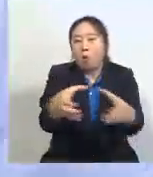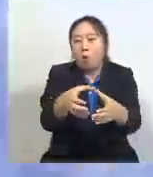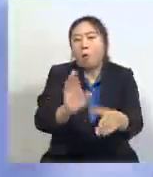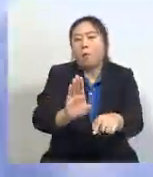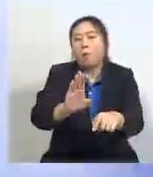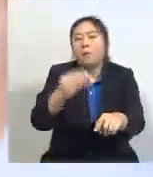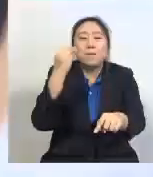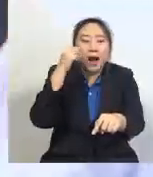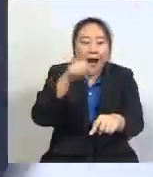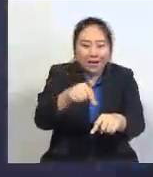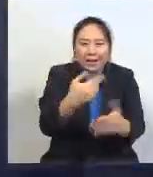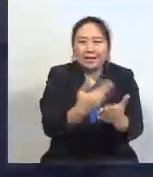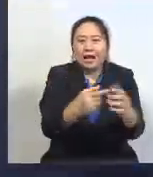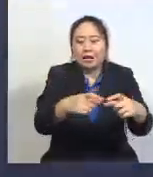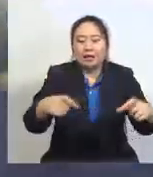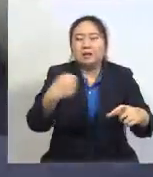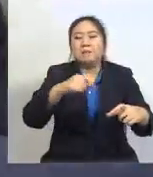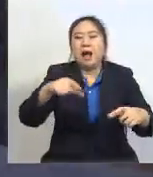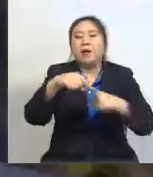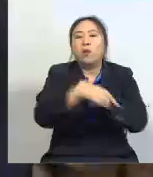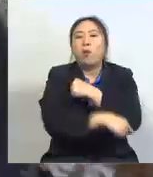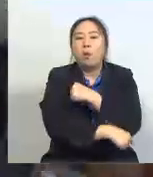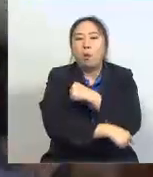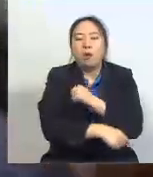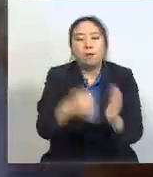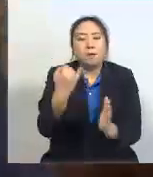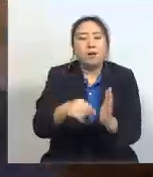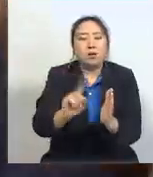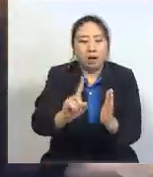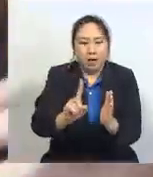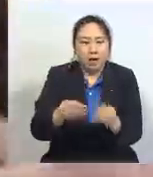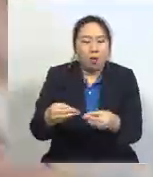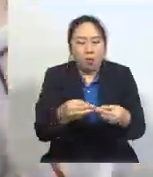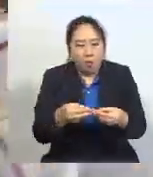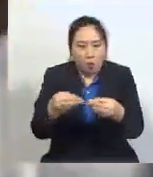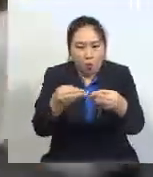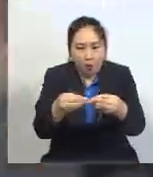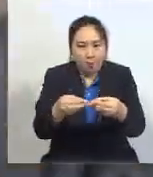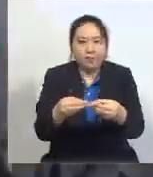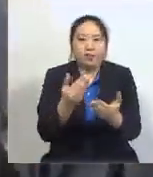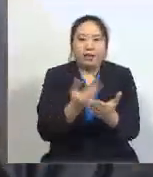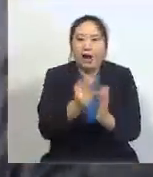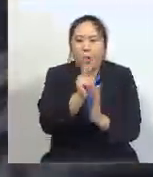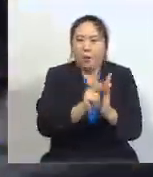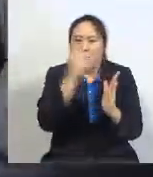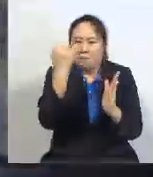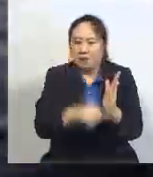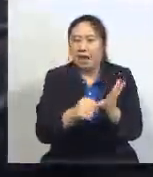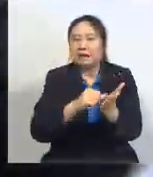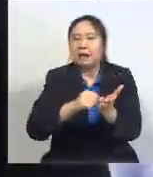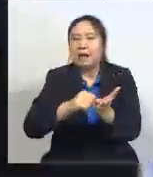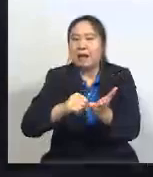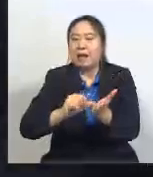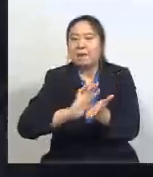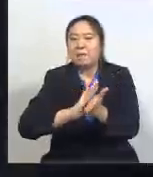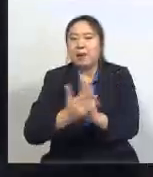เป็นเช็ค1ฉบับจำนวน10ล้านบาทในฐานความผิดร่วมกันฟอกเงินและร่วมกันสมคบกันฟอกเงินตามพ.ร.บ.